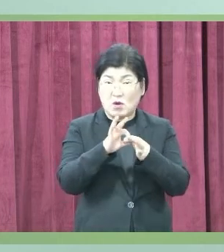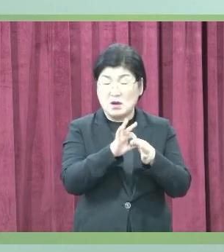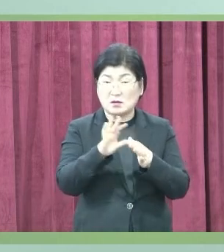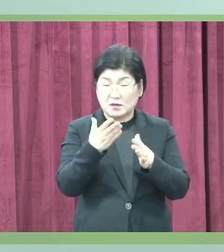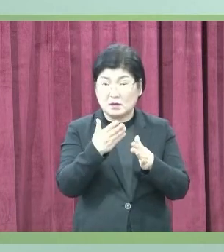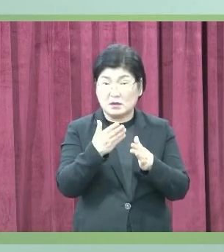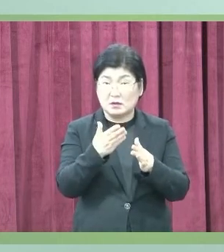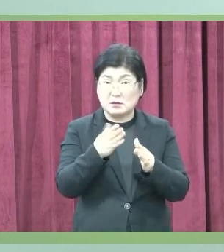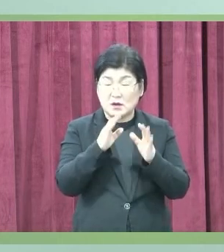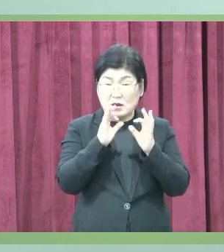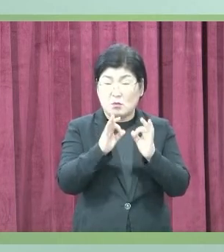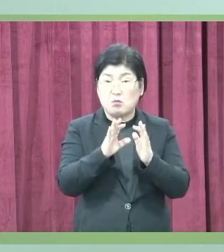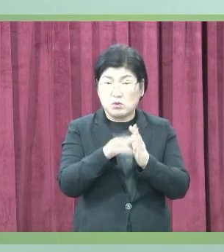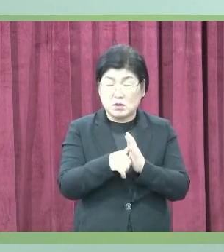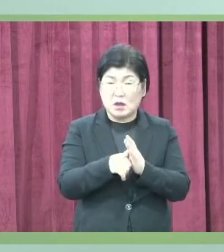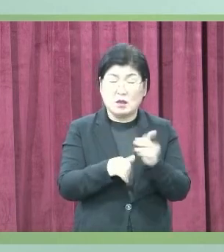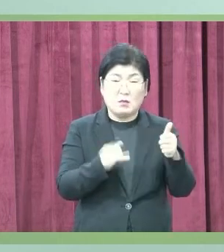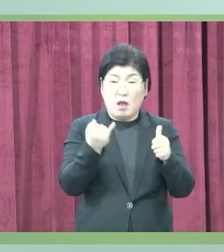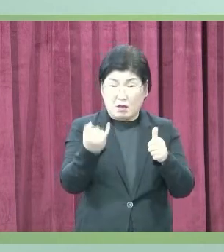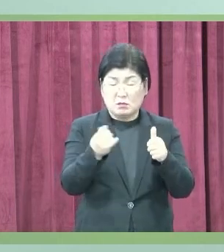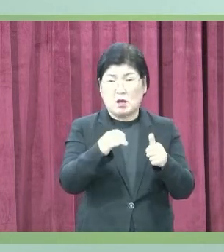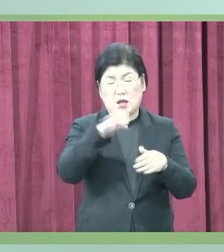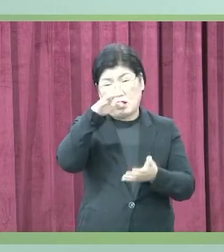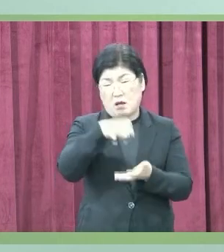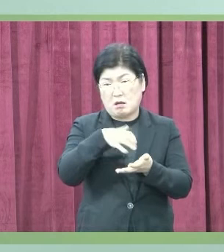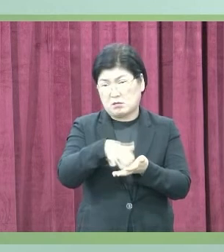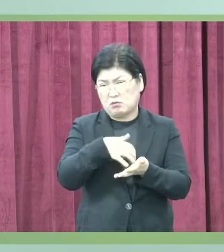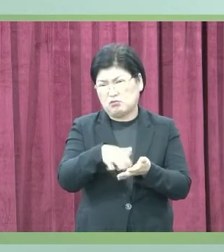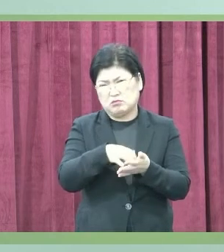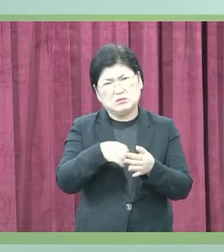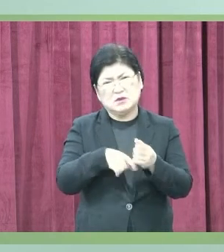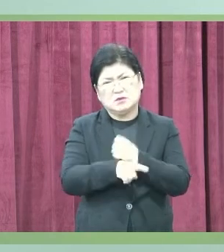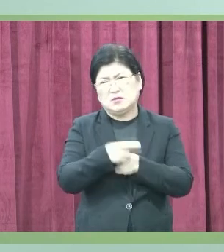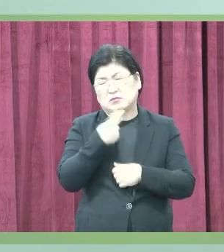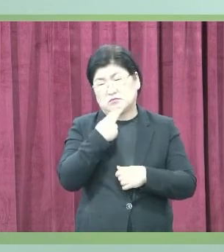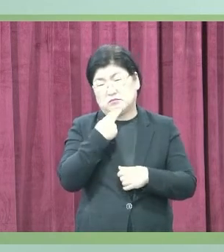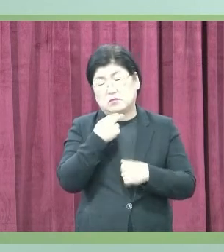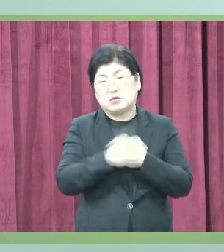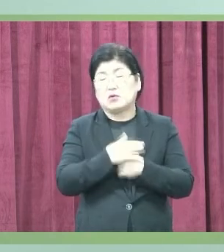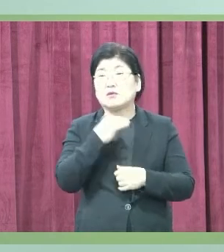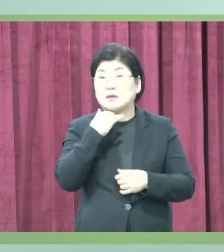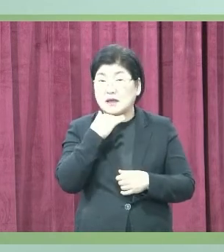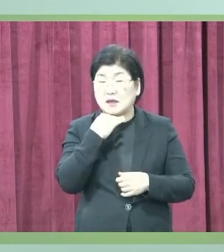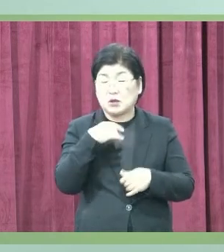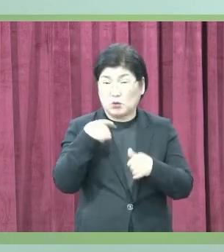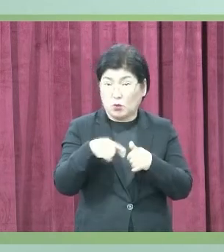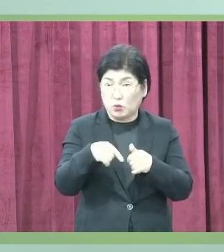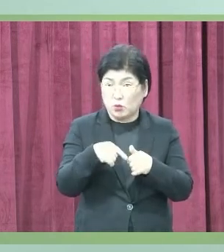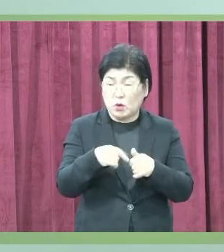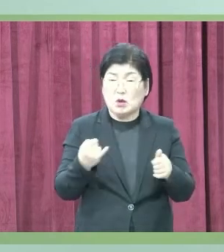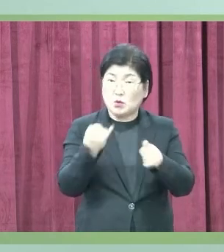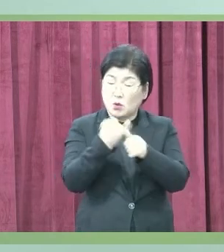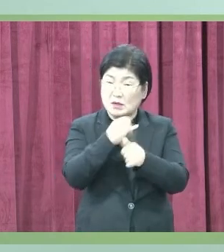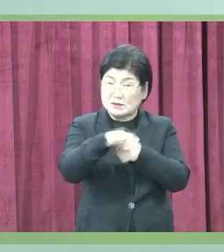살펴보았습니다. 보시는 것처럼 성별은 통계적으로 크게 유의미하게 나타나지 않았고요. 연령이나 교육 수준, 결혼